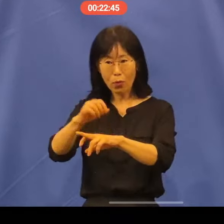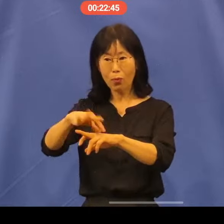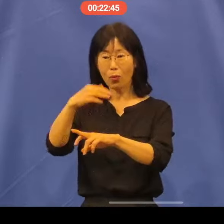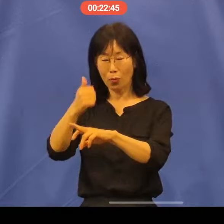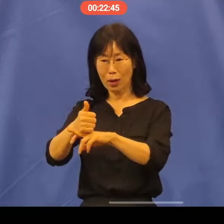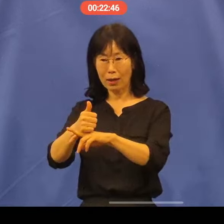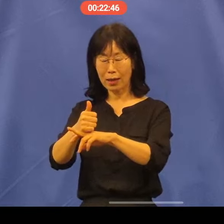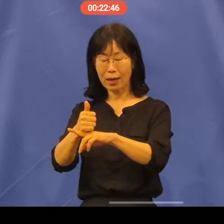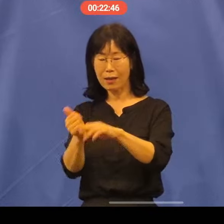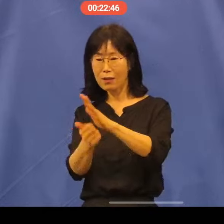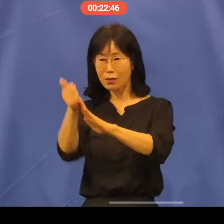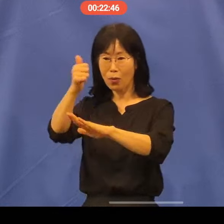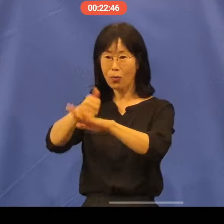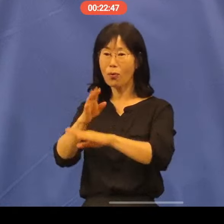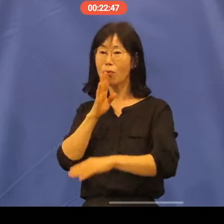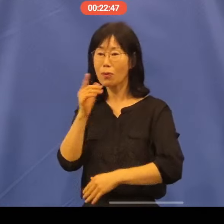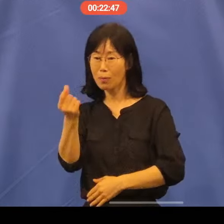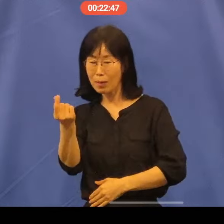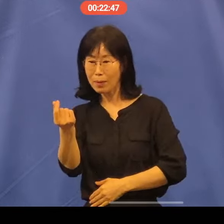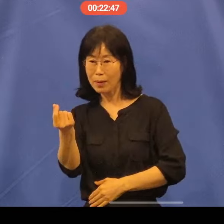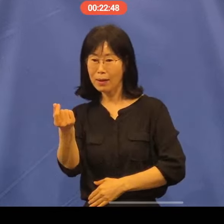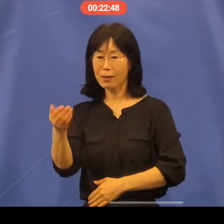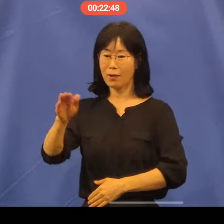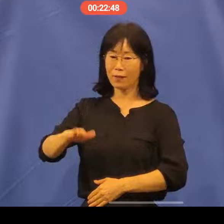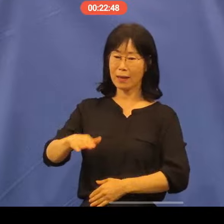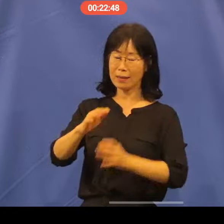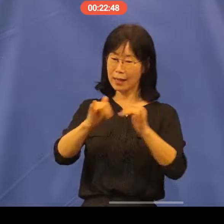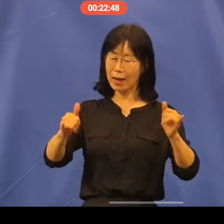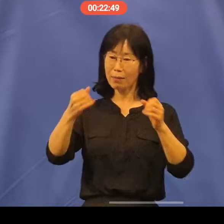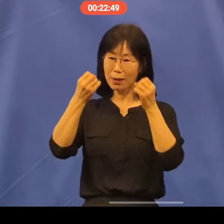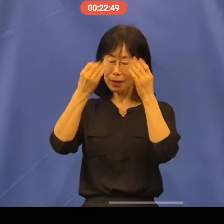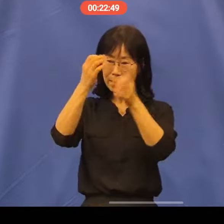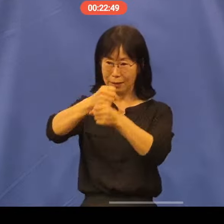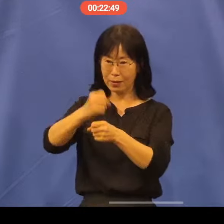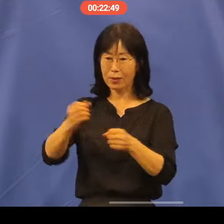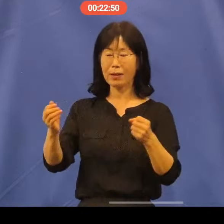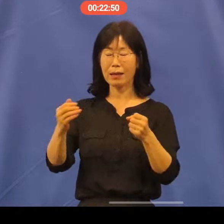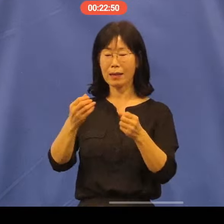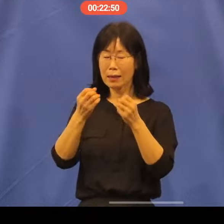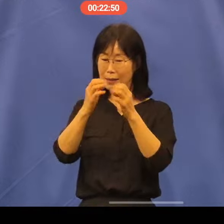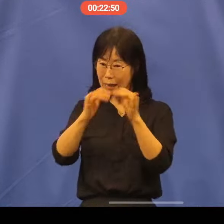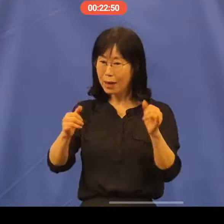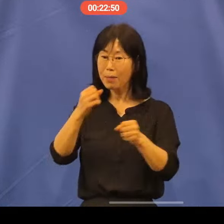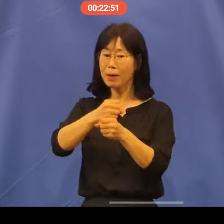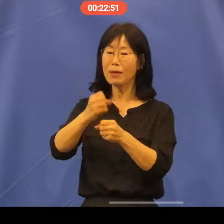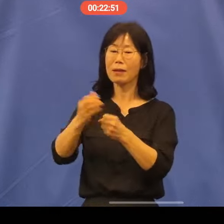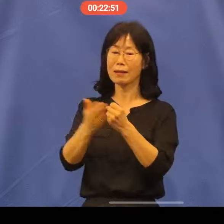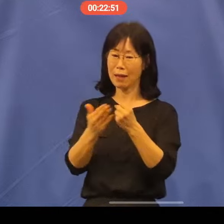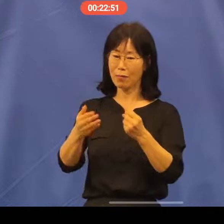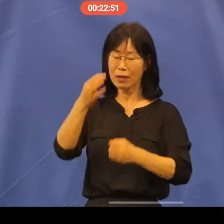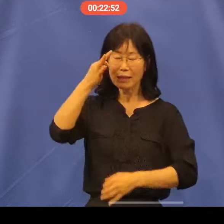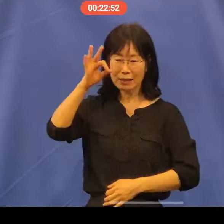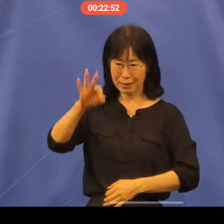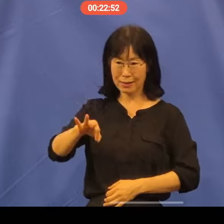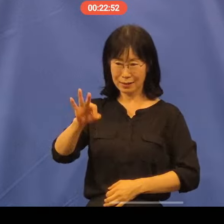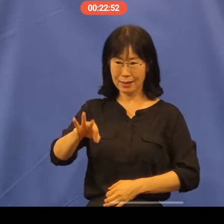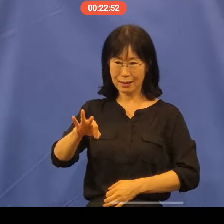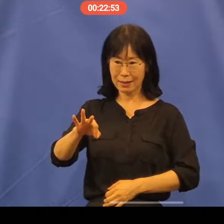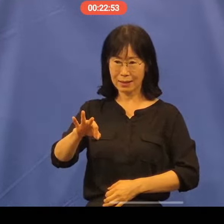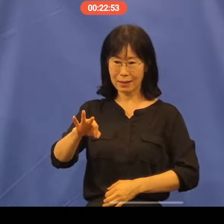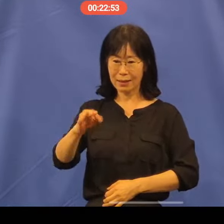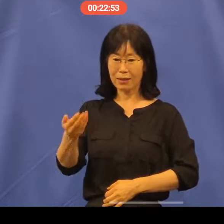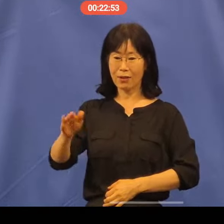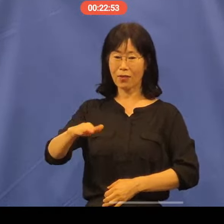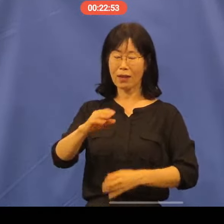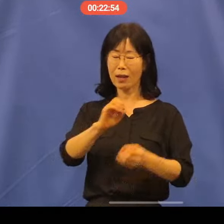세상의 모든 만물을 바라볼 때도 모든 것이 하나님을 찬양하고 있고 하나님을 높여드리고, 여러분 어디 가서 굉장히 멋있는